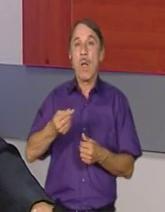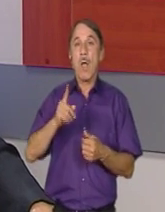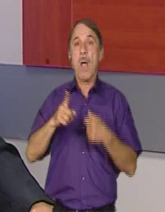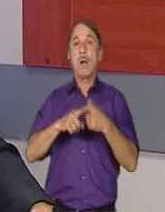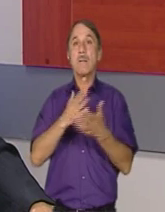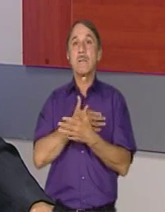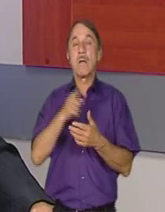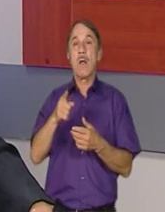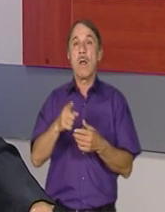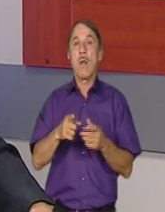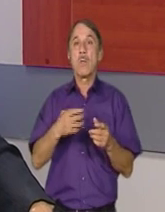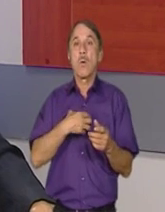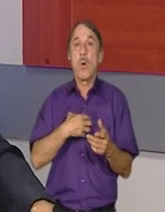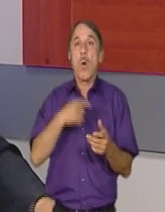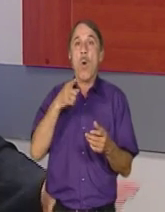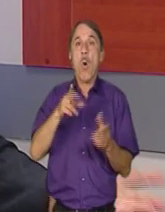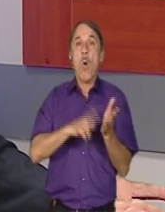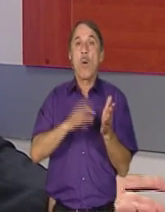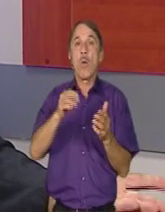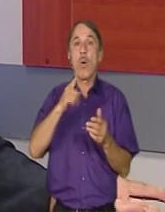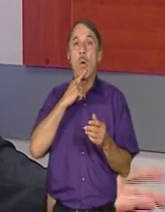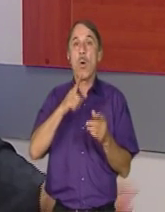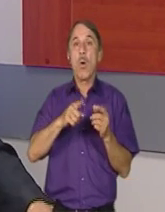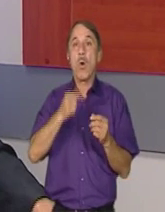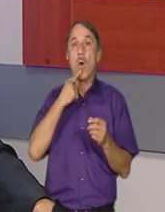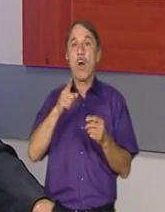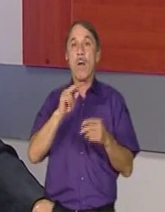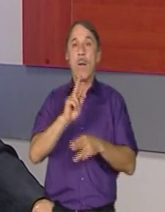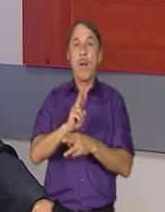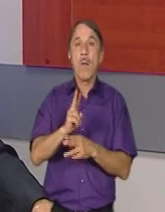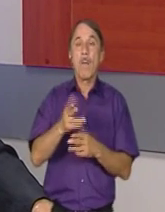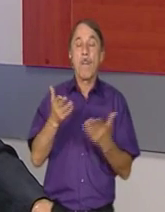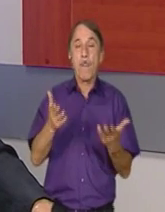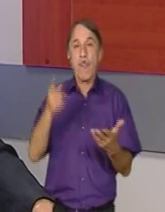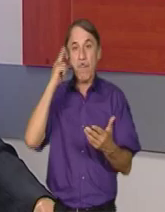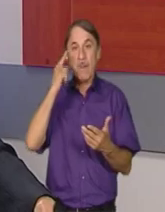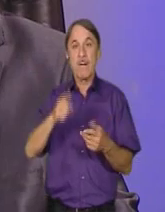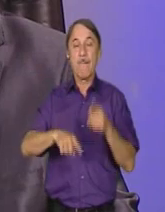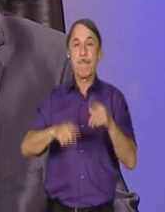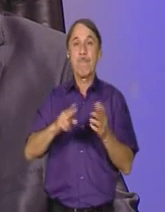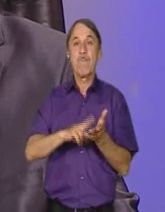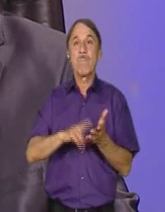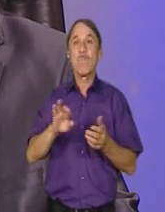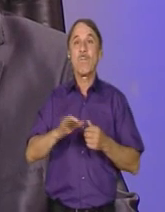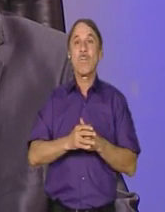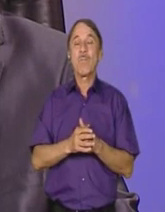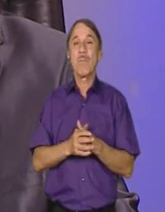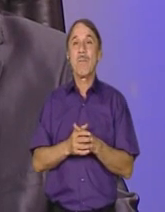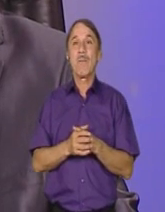klizeći start i klizeći ka dnu. A ono kad je osmatrač viknuo zemlja na vidiku, mislio je na